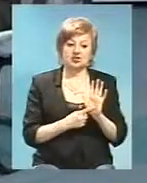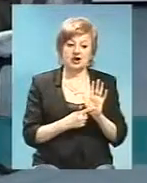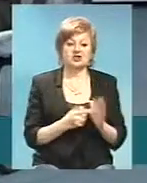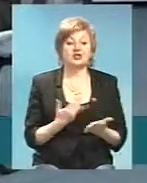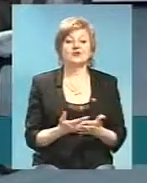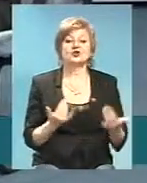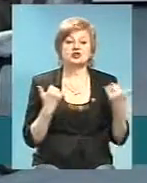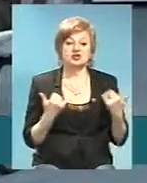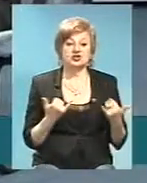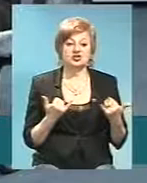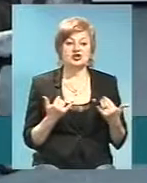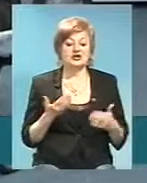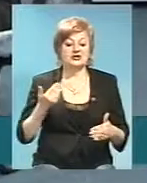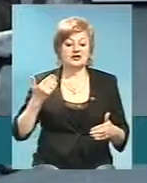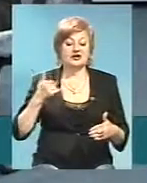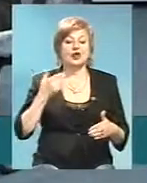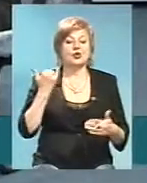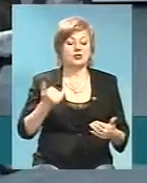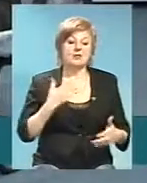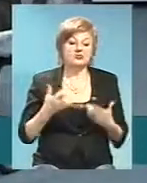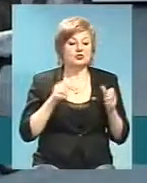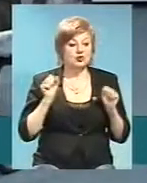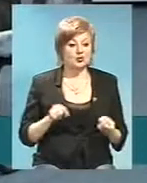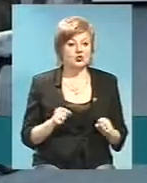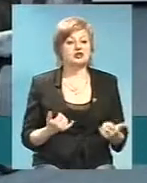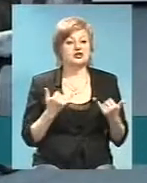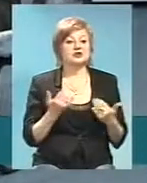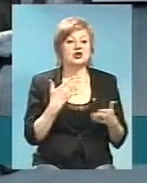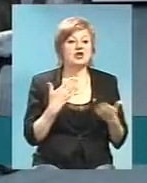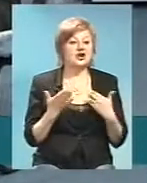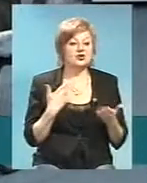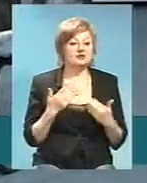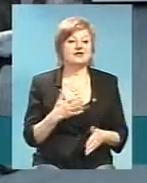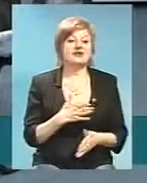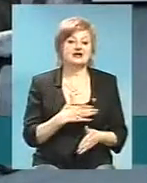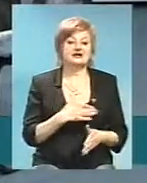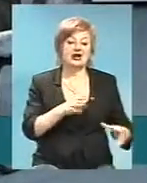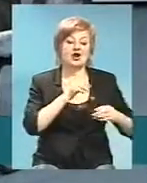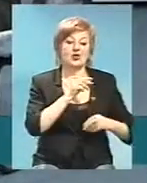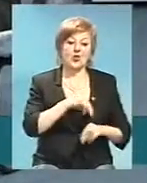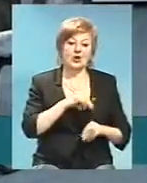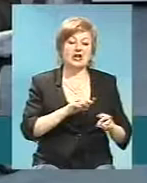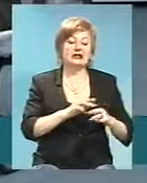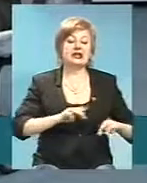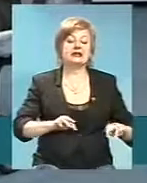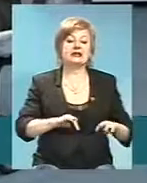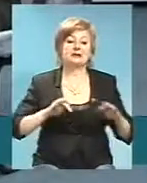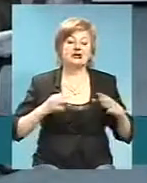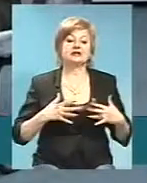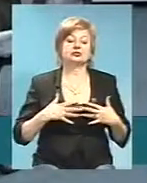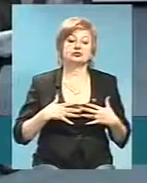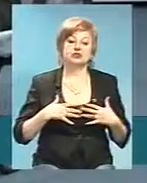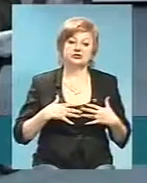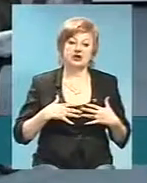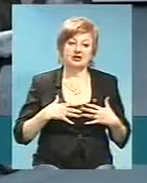зараз можна заздалегідь про неї подбати. Ми сьогодні спілкувалися з нашими колегами з Департаменту охорони здоров'я міської